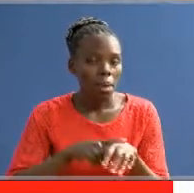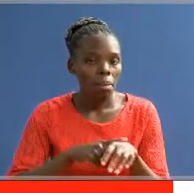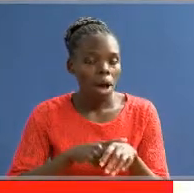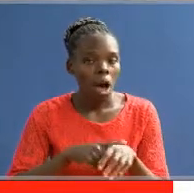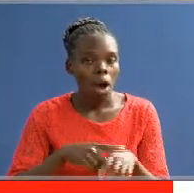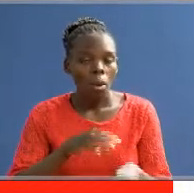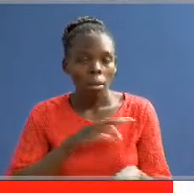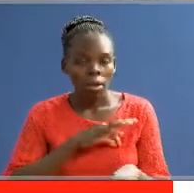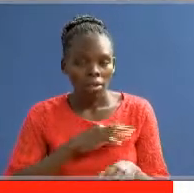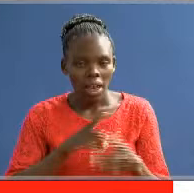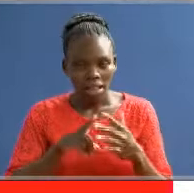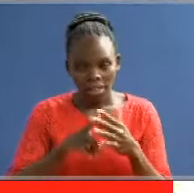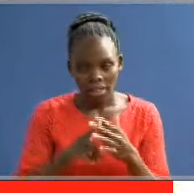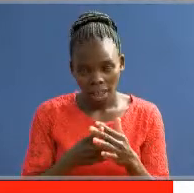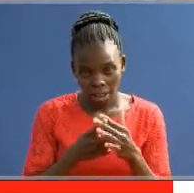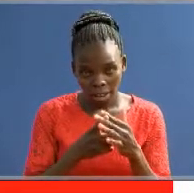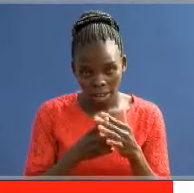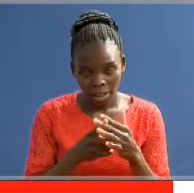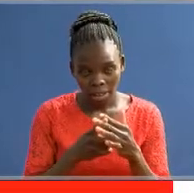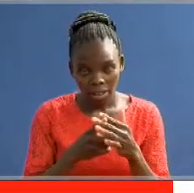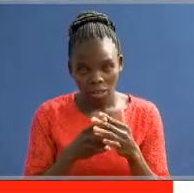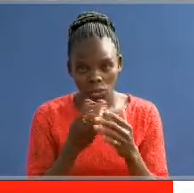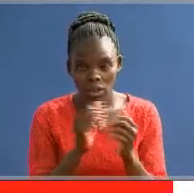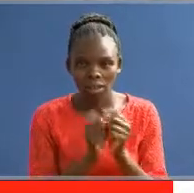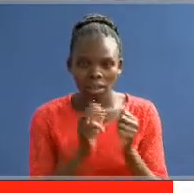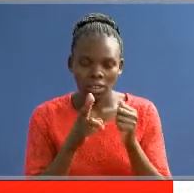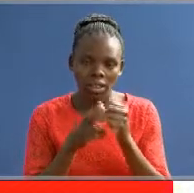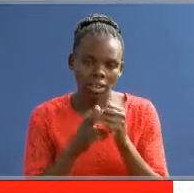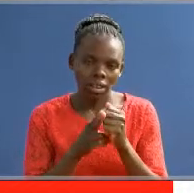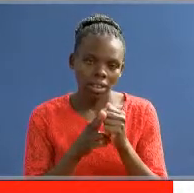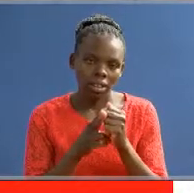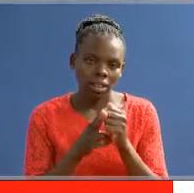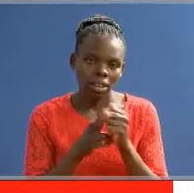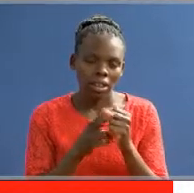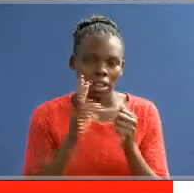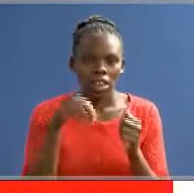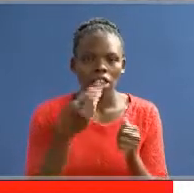biopsy, nikaanza safari ya kuanza matibabu 2017. Nimefanya